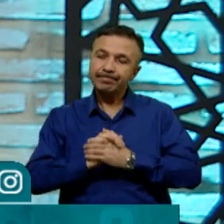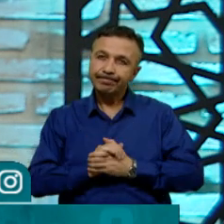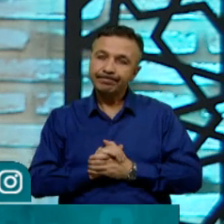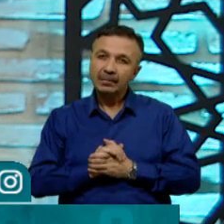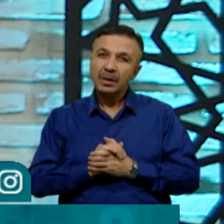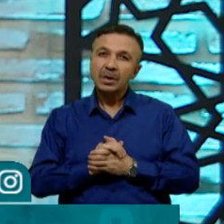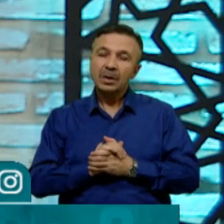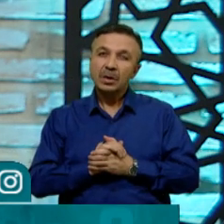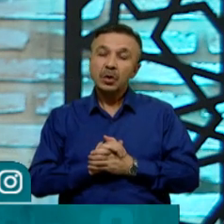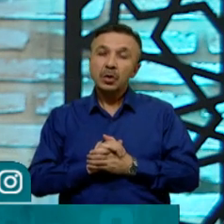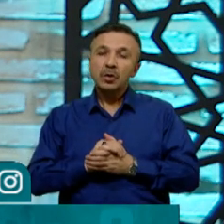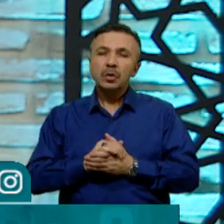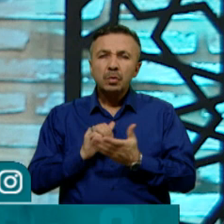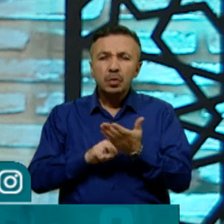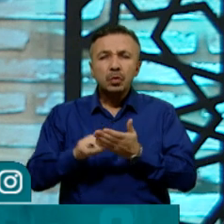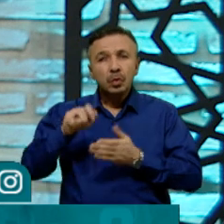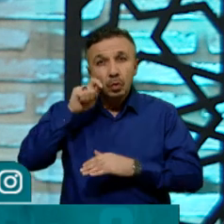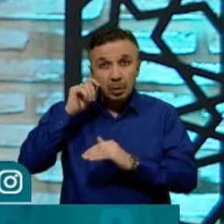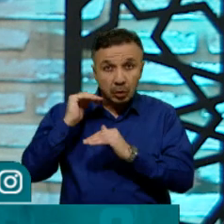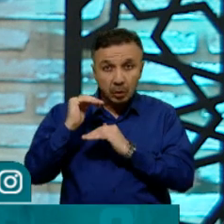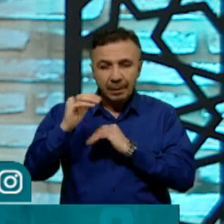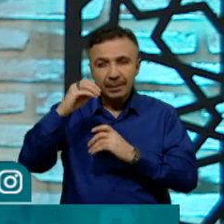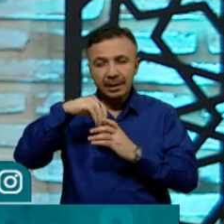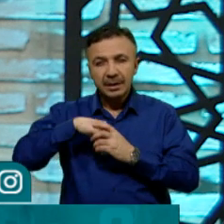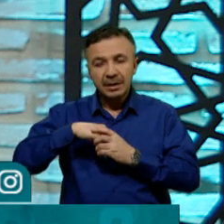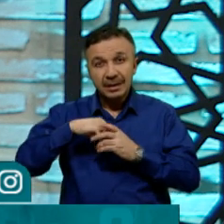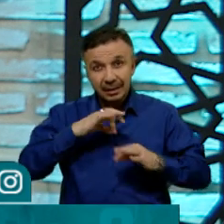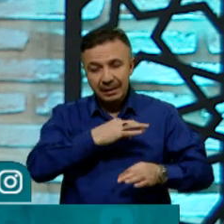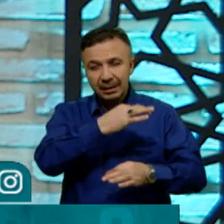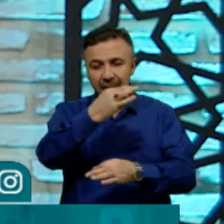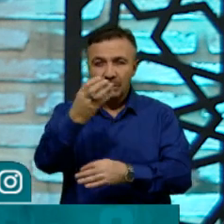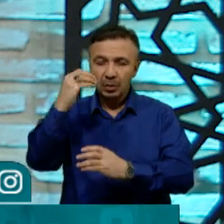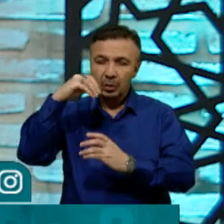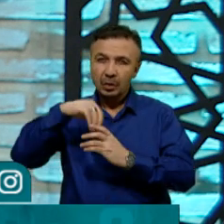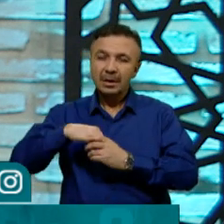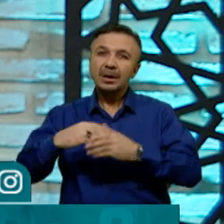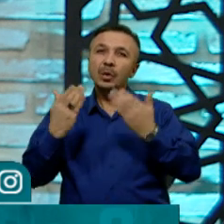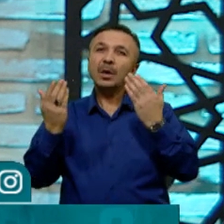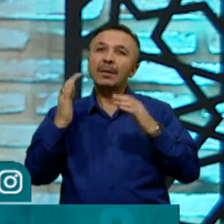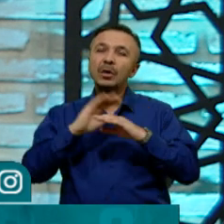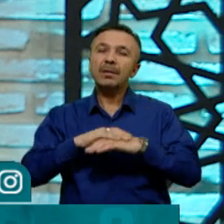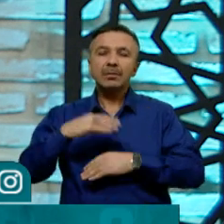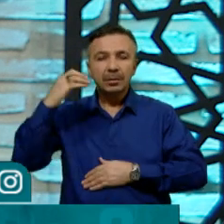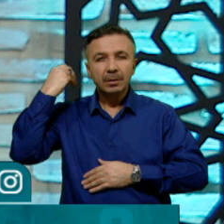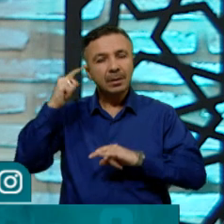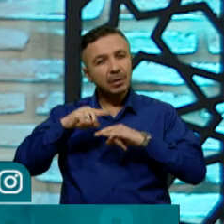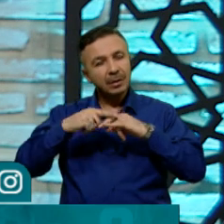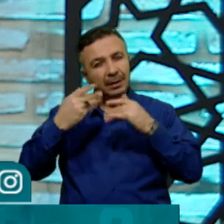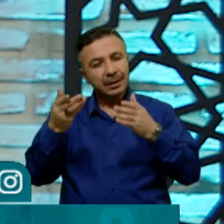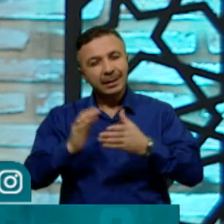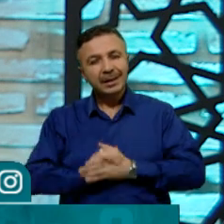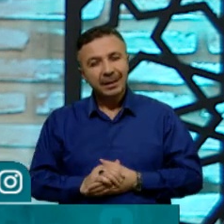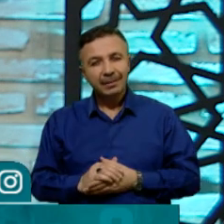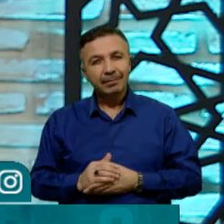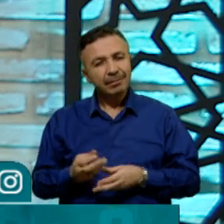Bütün Ümmeti Muhammed için veba sus insanoğlu için bu duayı yapmış olalım Hocama bir hoş geldiniz diyeyim hal hatır